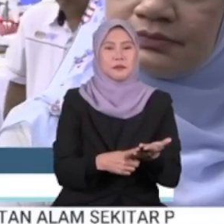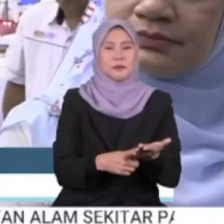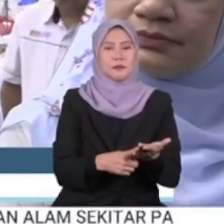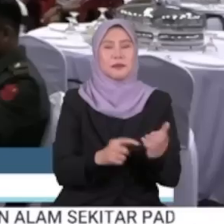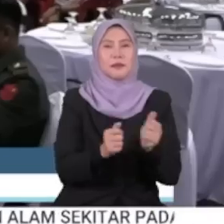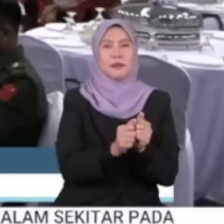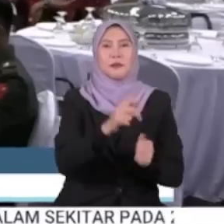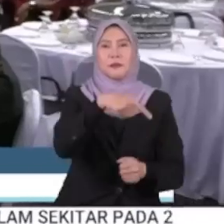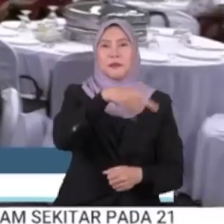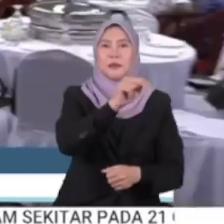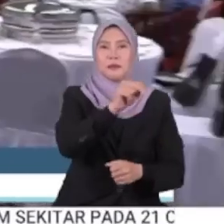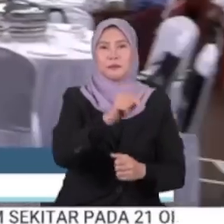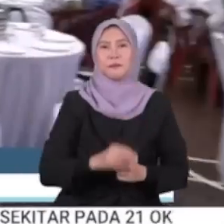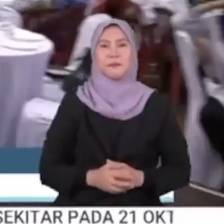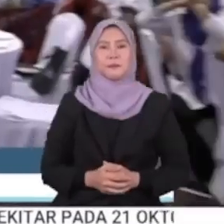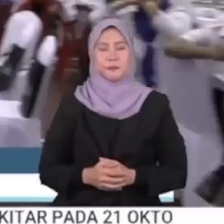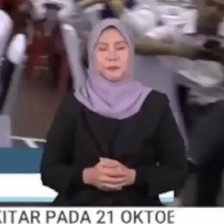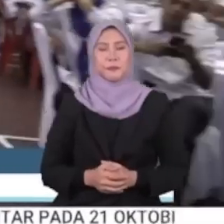Perikatan Nasional.